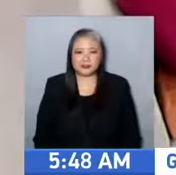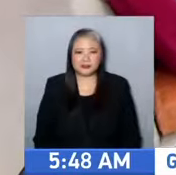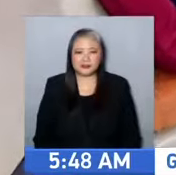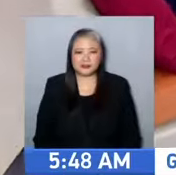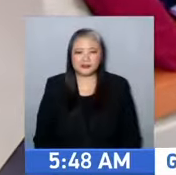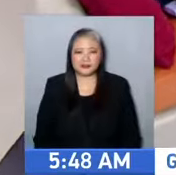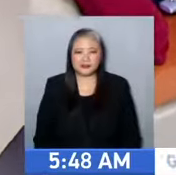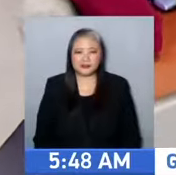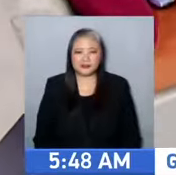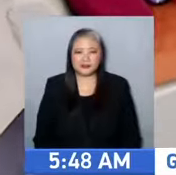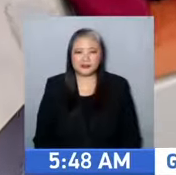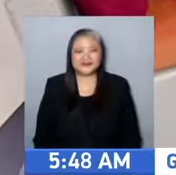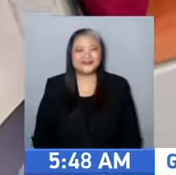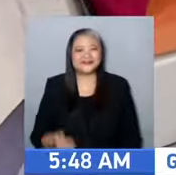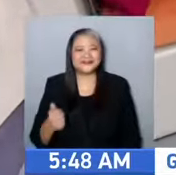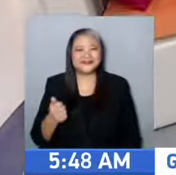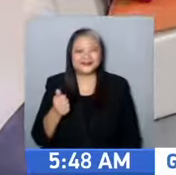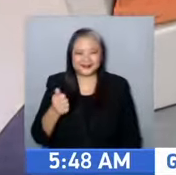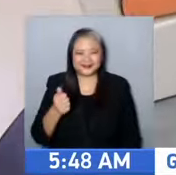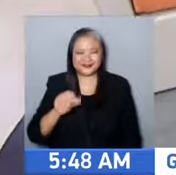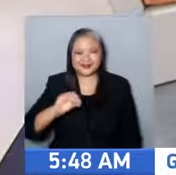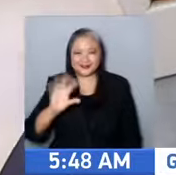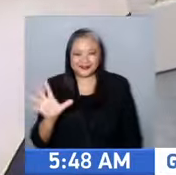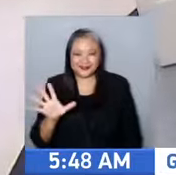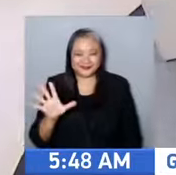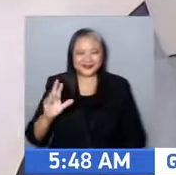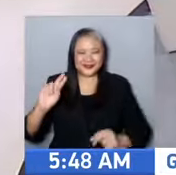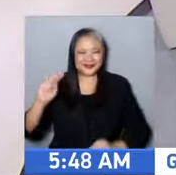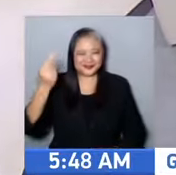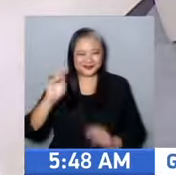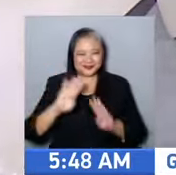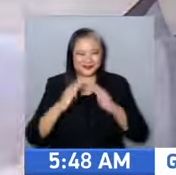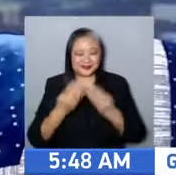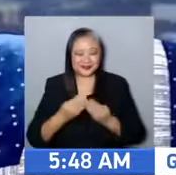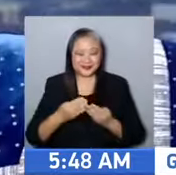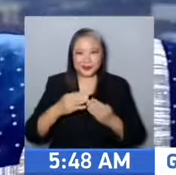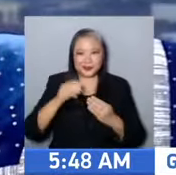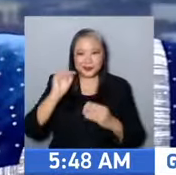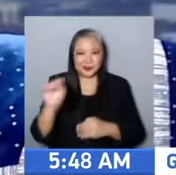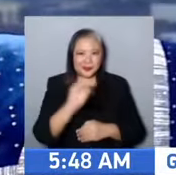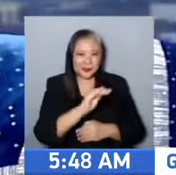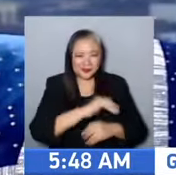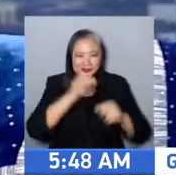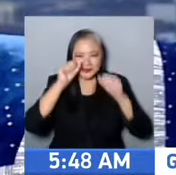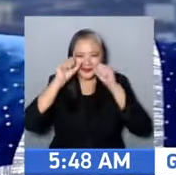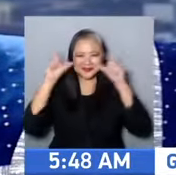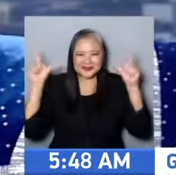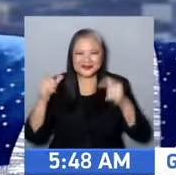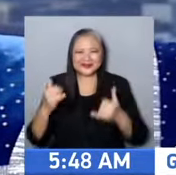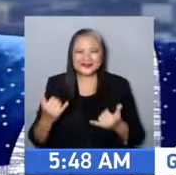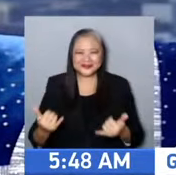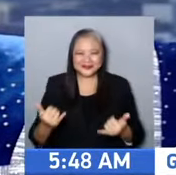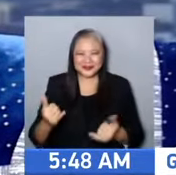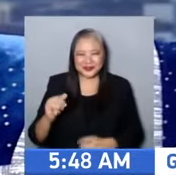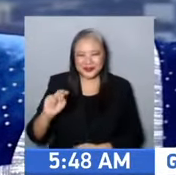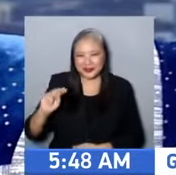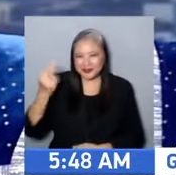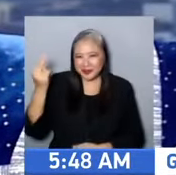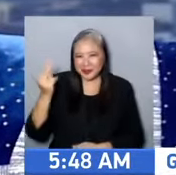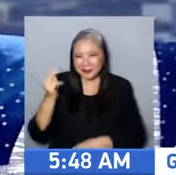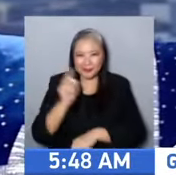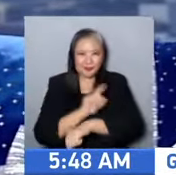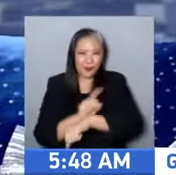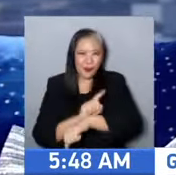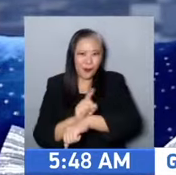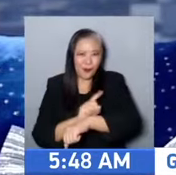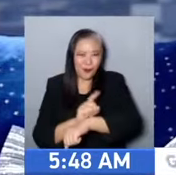Good morning, UH Barkada! Good morning! May gising-gising na mga kapuso. Narito ang inyong unang hirit alarm. At shoutout po sa